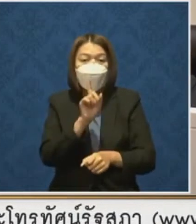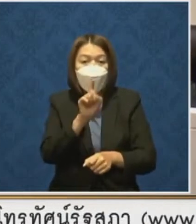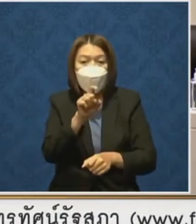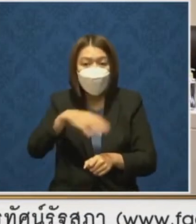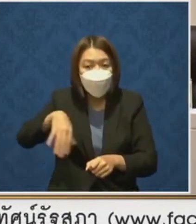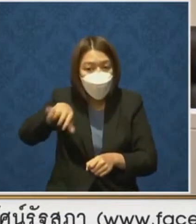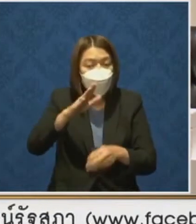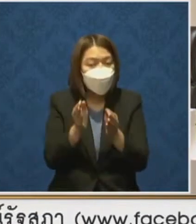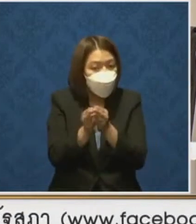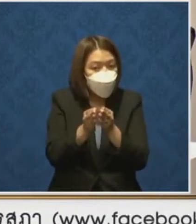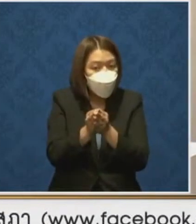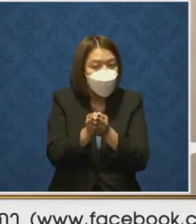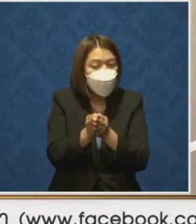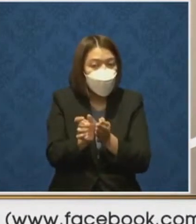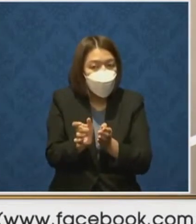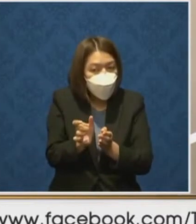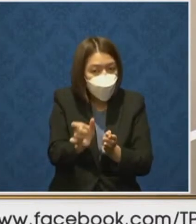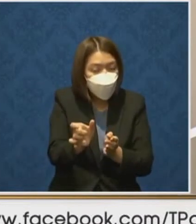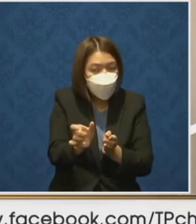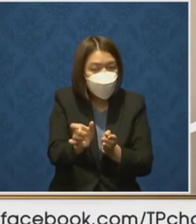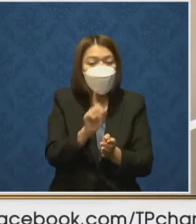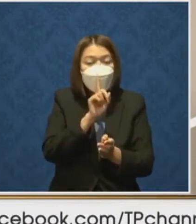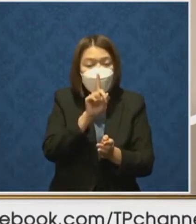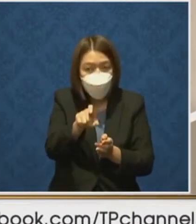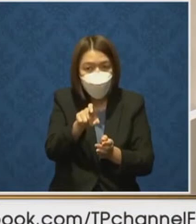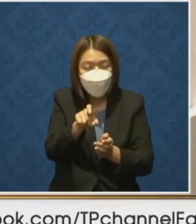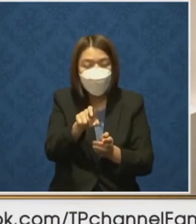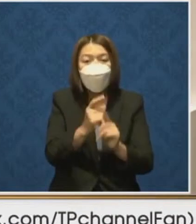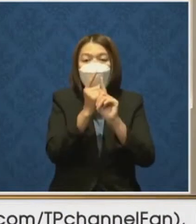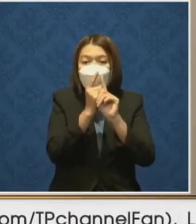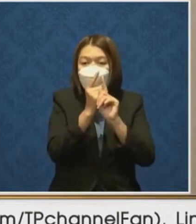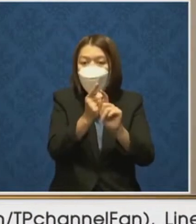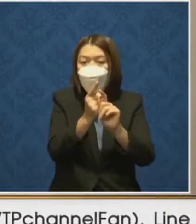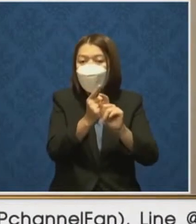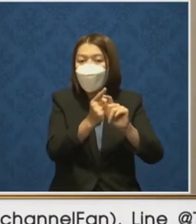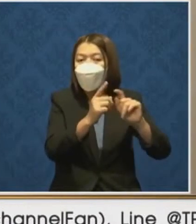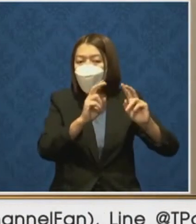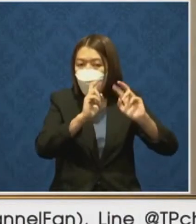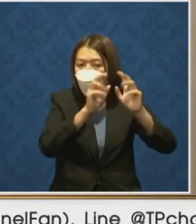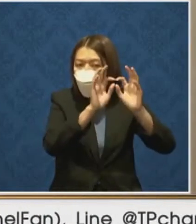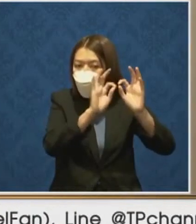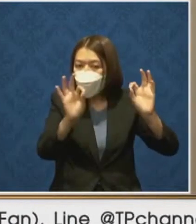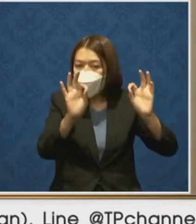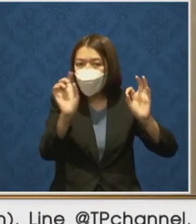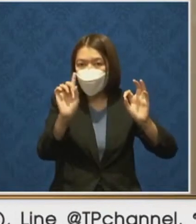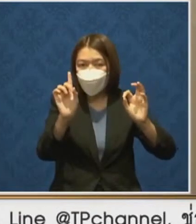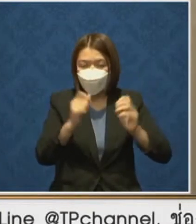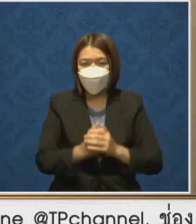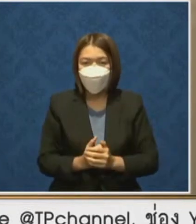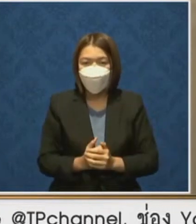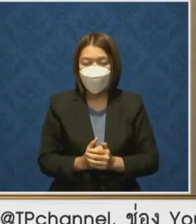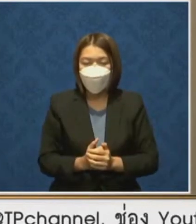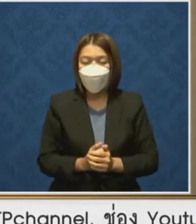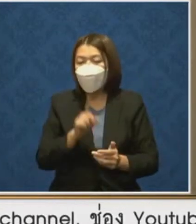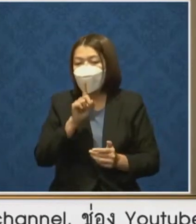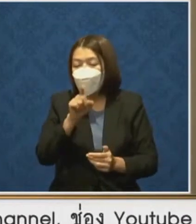ไปตามกฎกติกาของพรรคนะแล้วก็คุณจุติการเลิกก็ไม่ได้คะแน